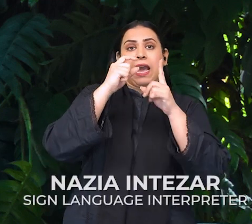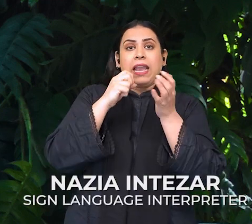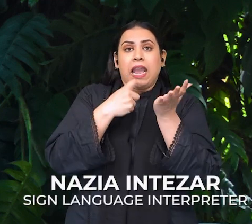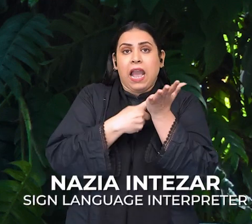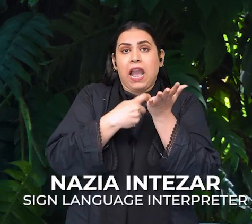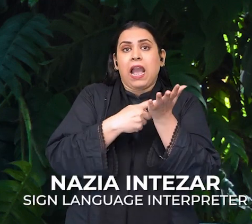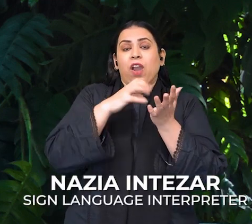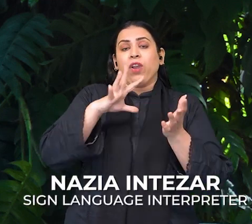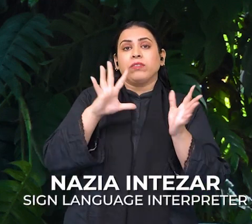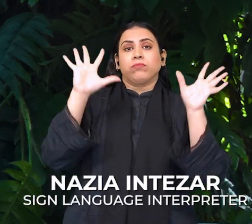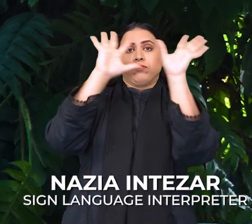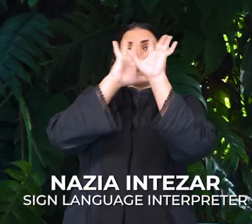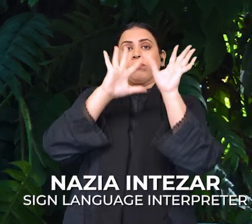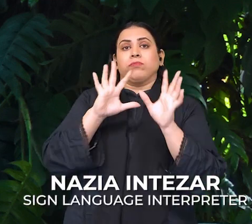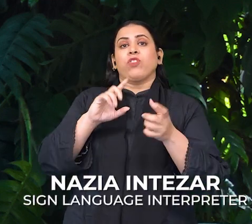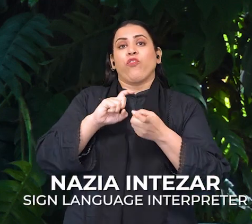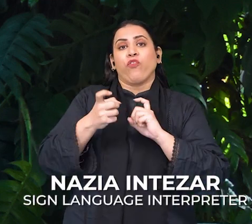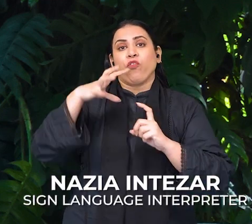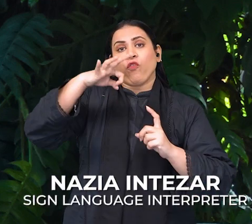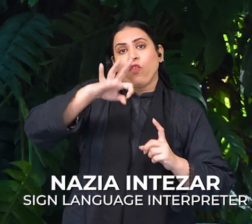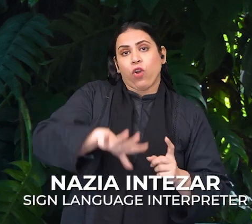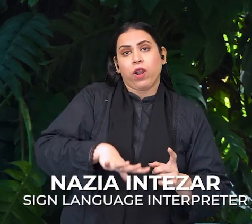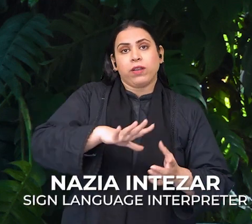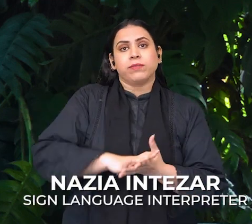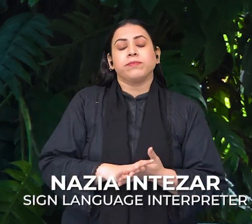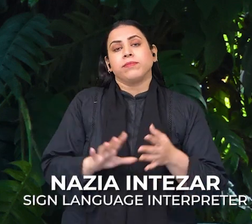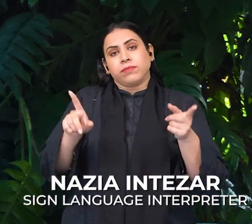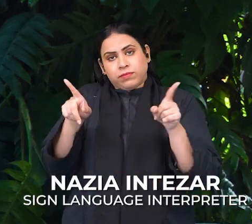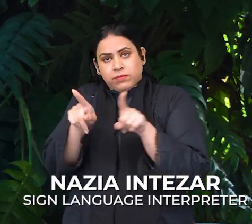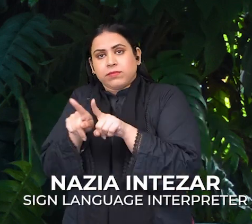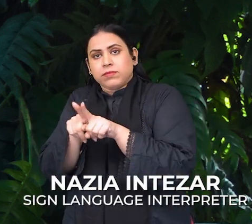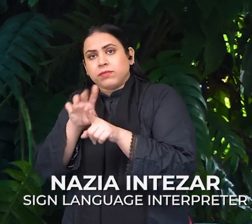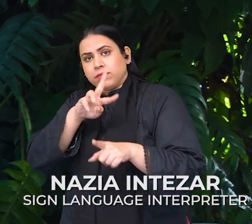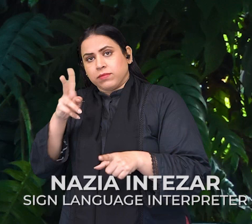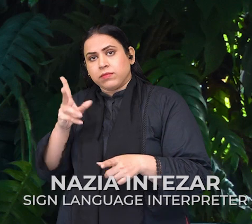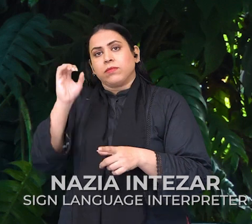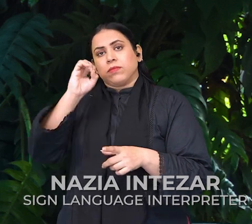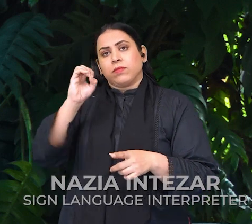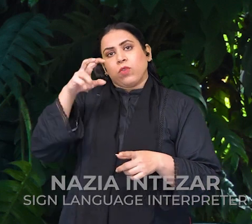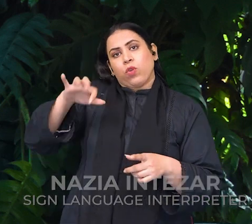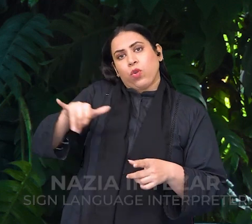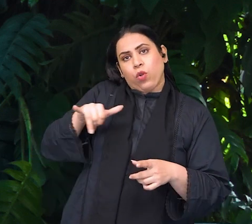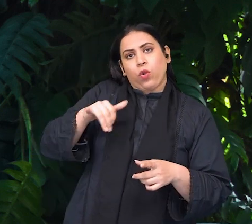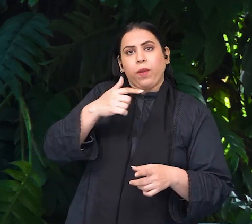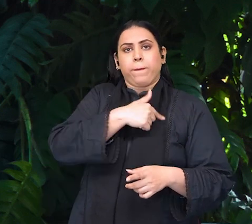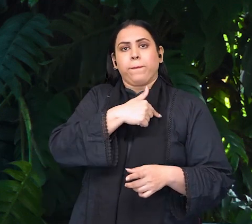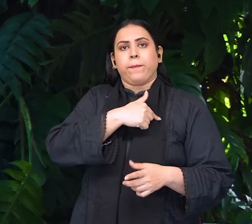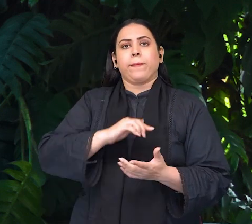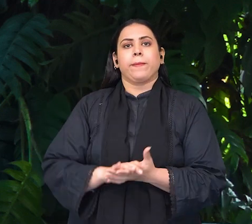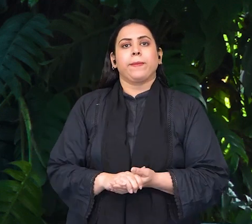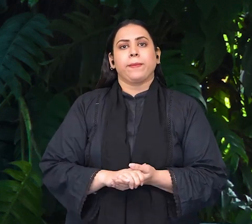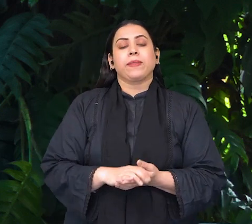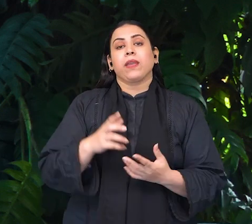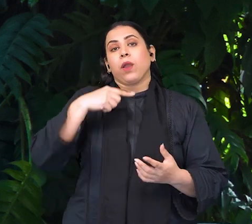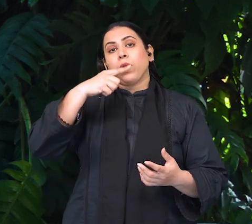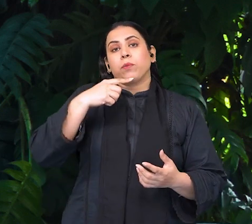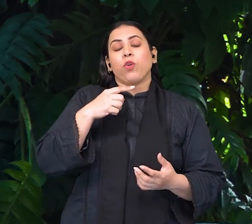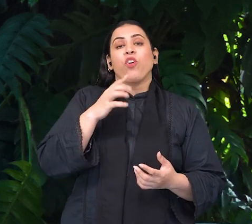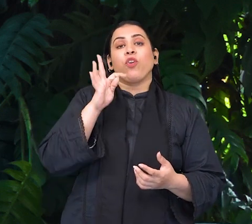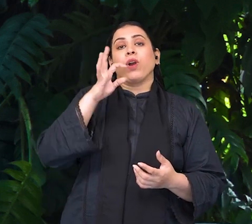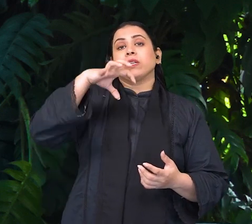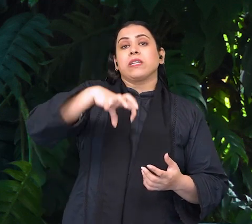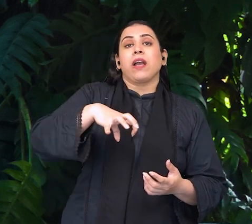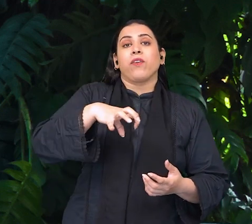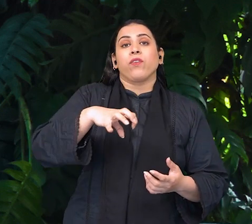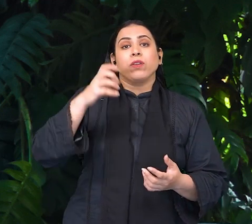द फाउंडर ऑफ YGA क्लाइमेट फोरम। और इसके साथ साथ आई एम एसोसिएटेड विद एन ऑर्गेनाइजेशन दैट इज़ वेरी क्लोज टू माई हार्ट, दैट इज़ कॉल्ड सेंटर